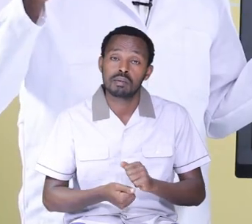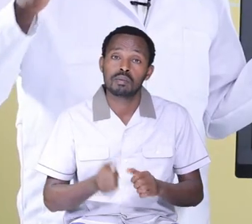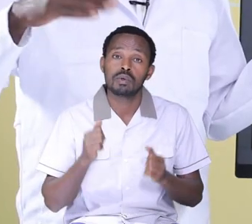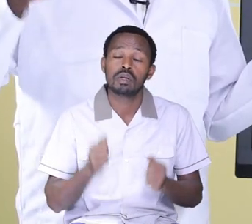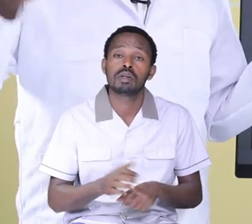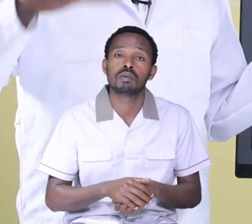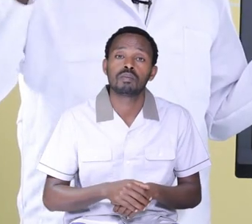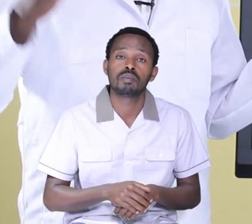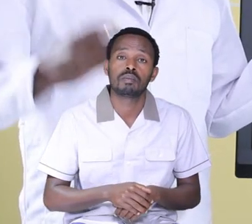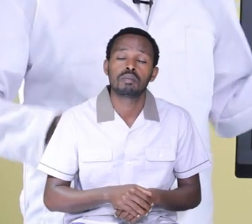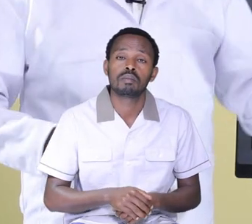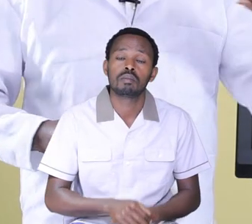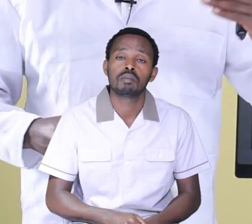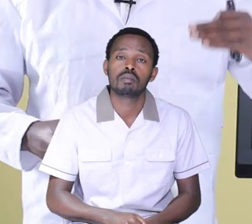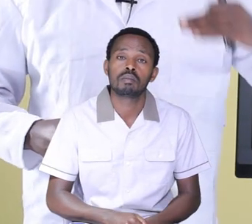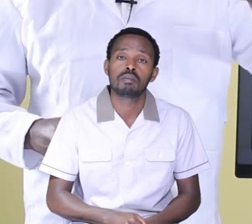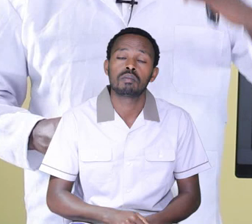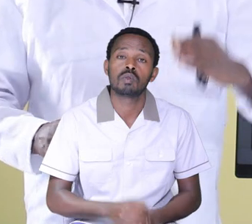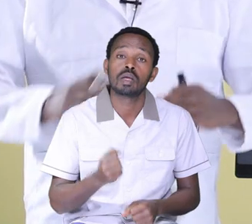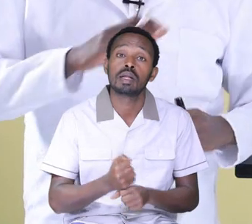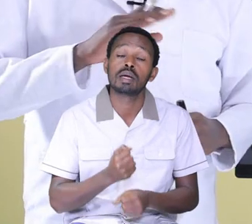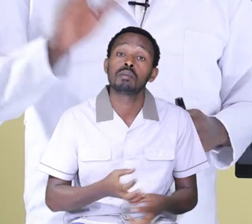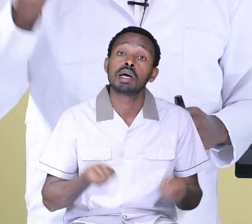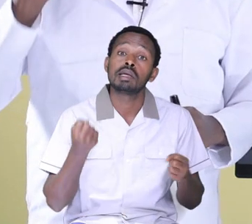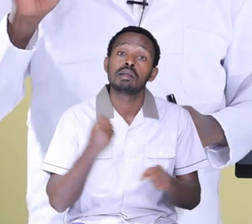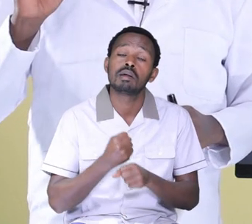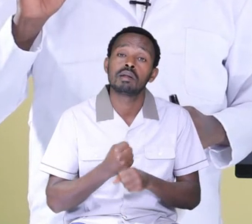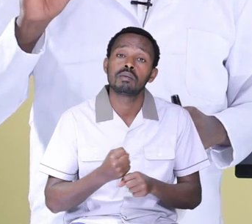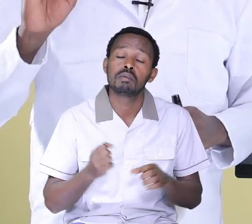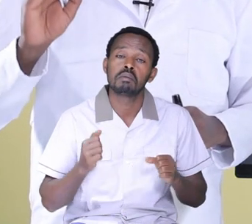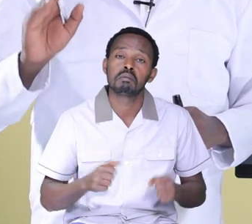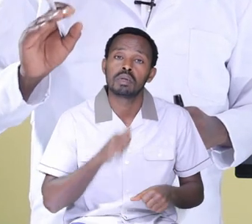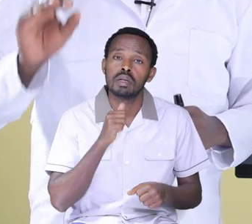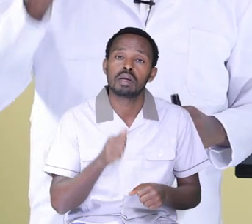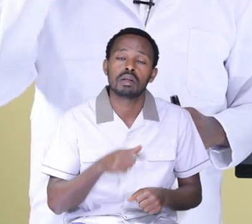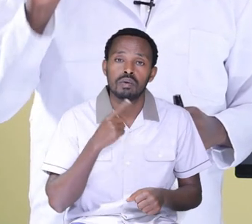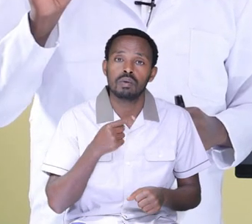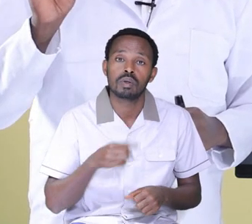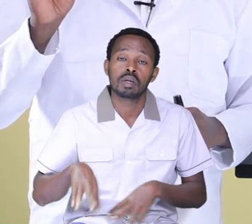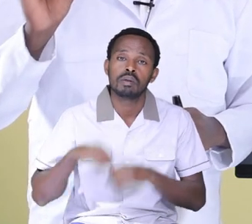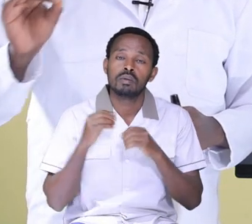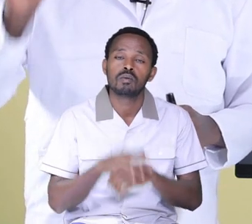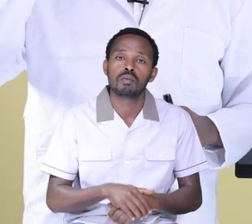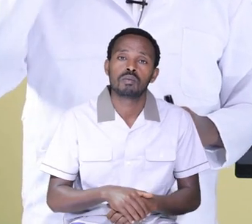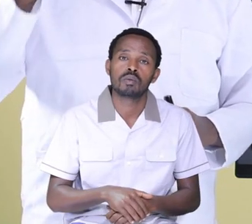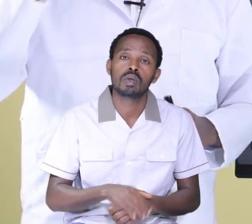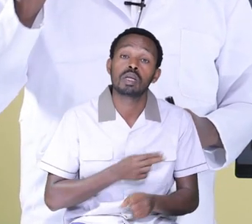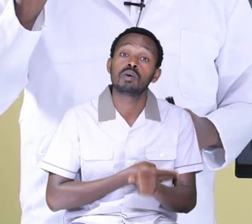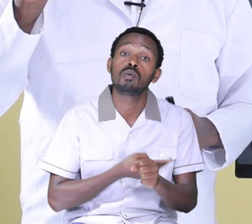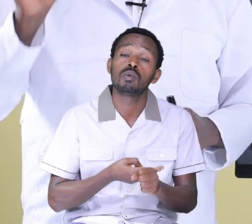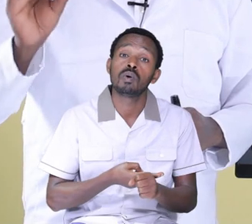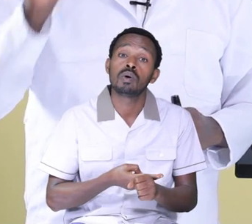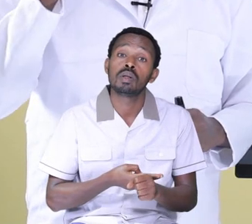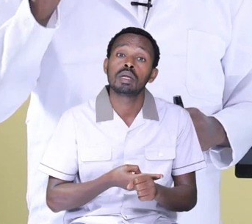humna sochooftuun dhufuutiin alatti dalagaa baay'ees dalaguu hin danda'an jechuudha. Barattoota humnoonni